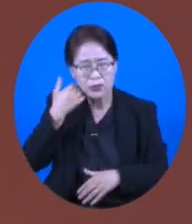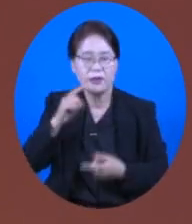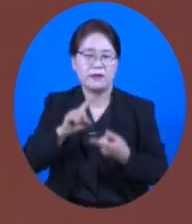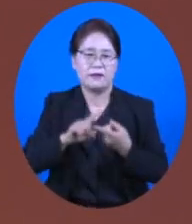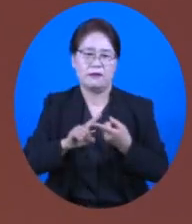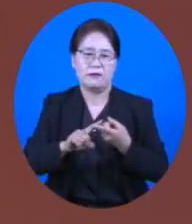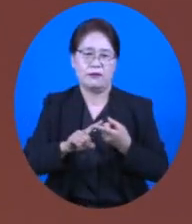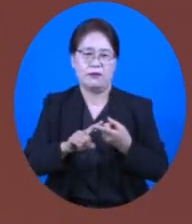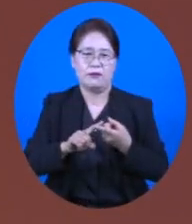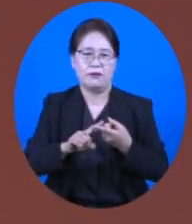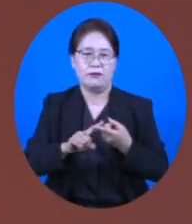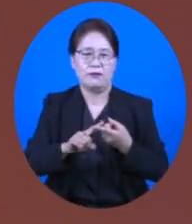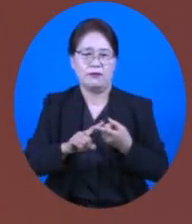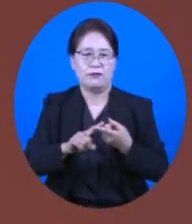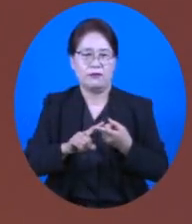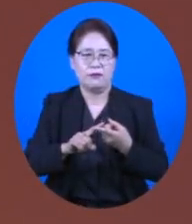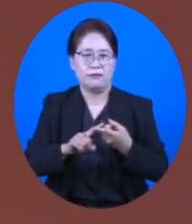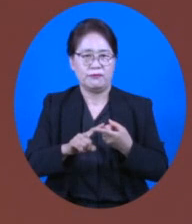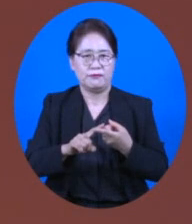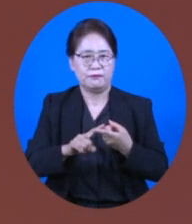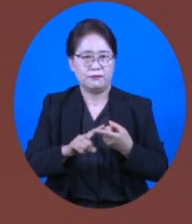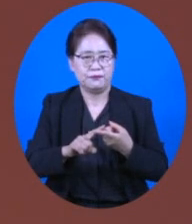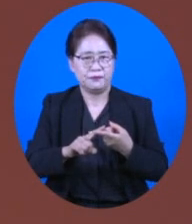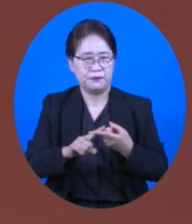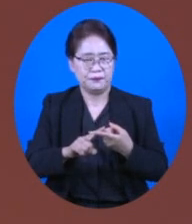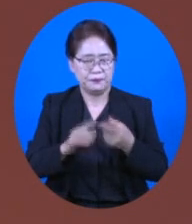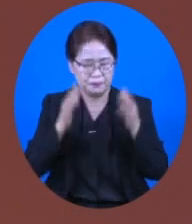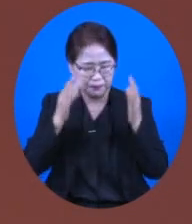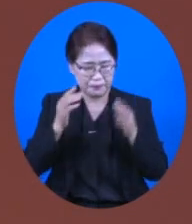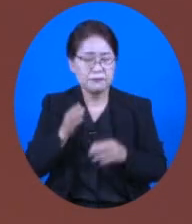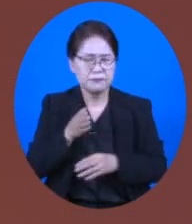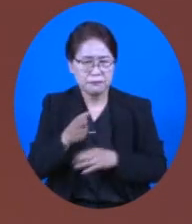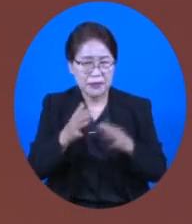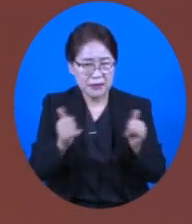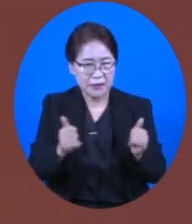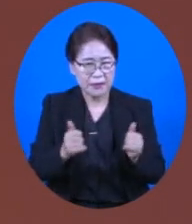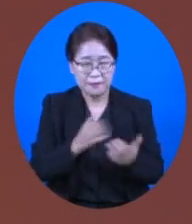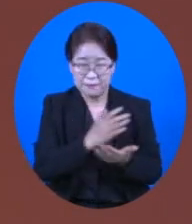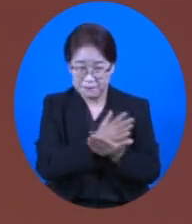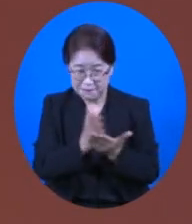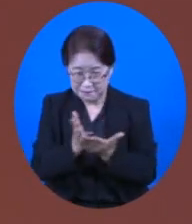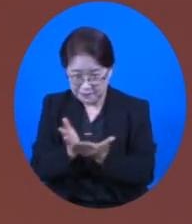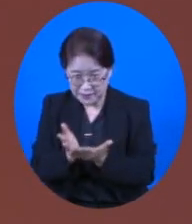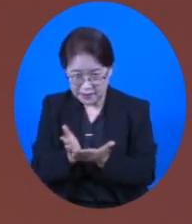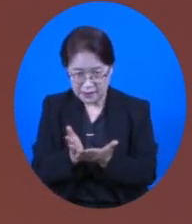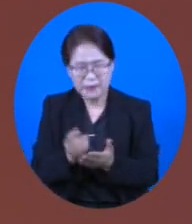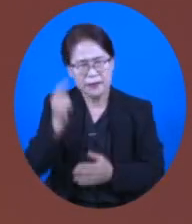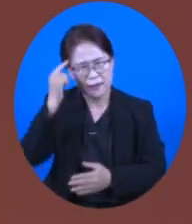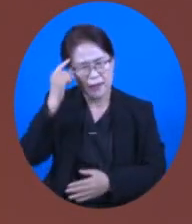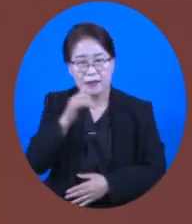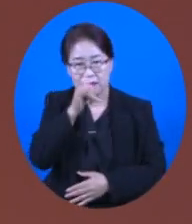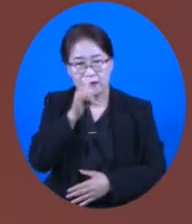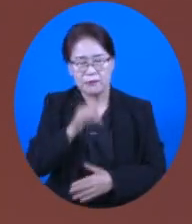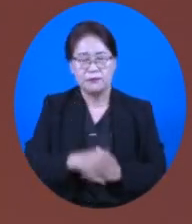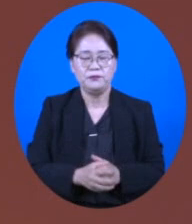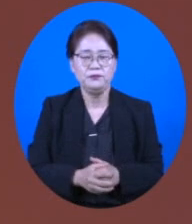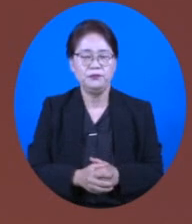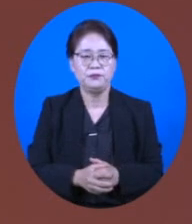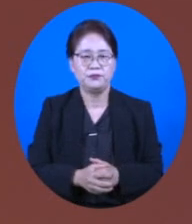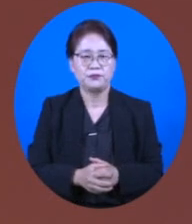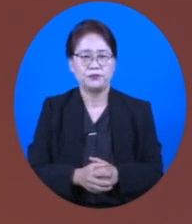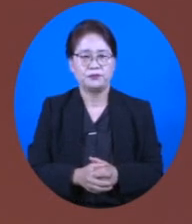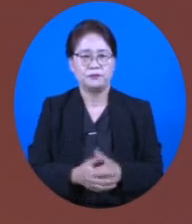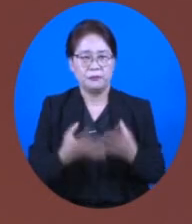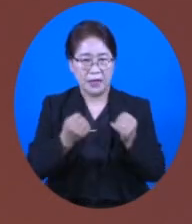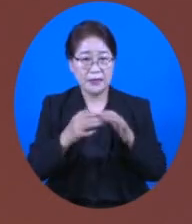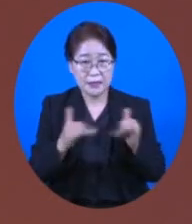대해서는요 학자들의 의견이 아주 다양합니다. 굉장한 다양한 의견들이 있는데요, 그래도